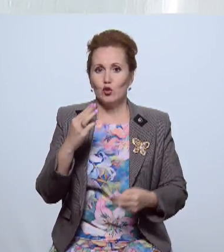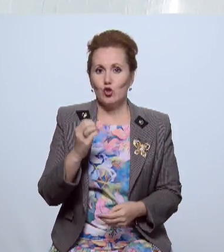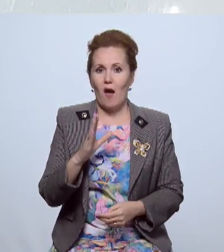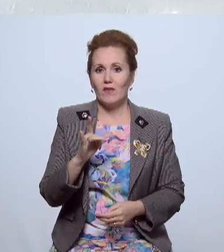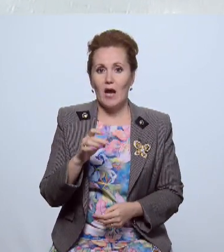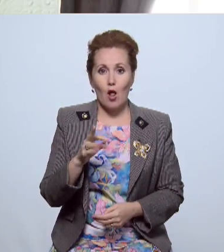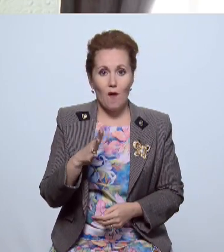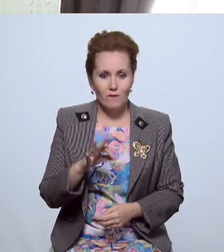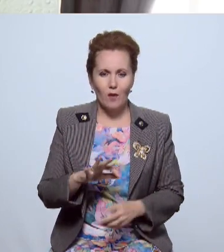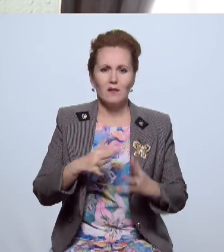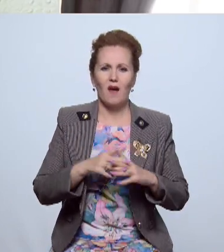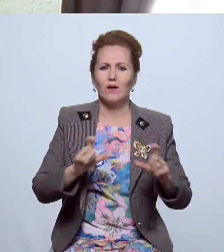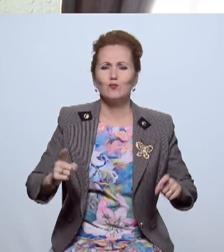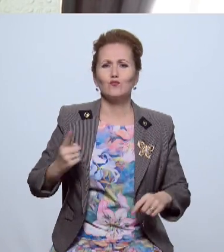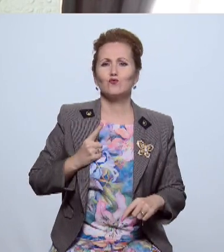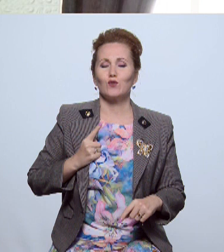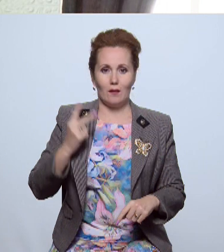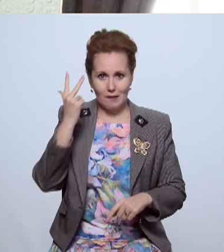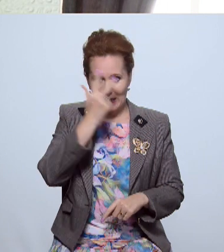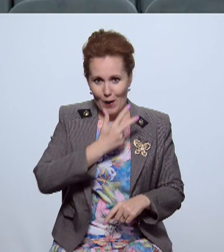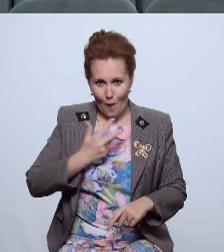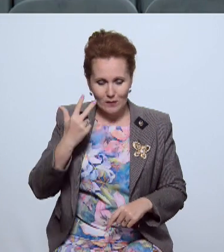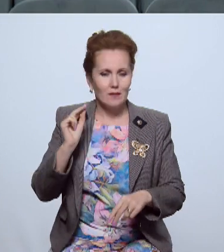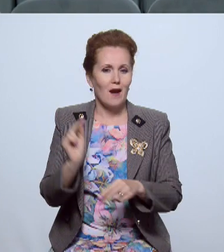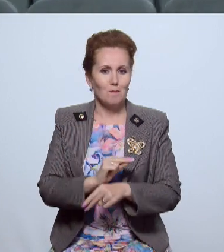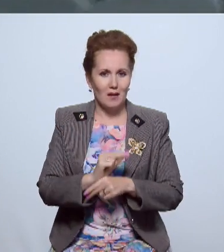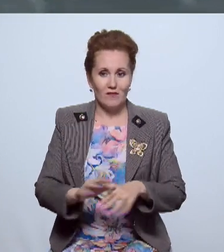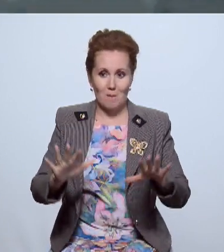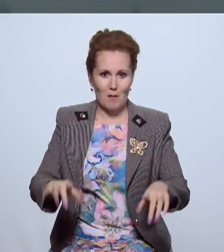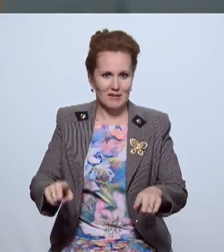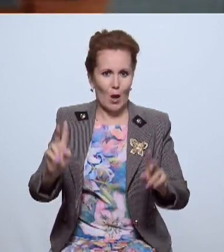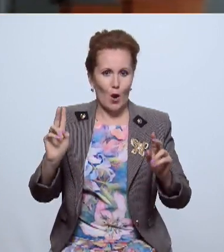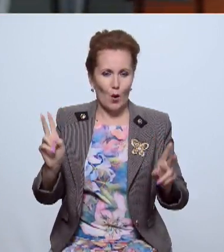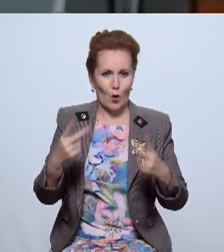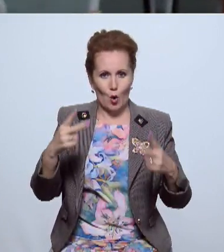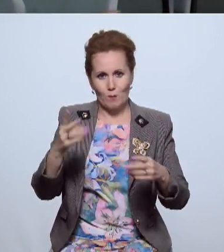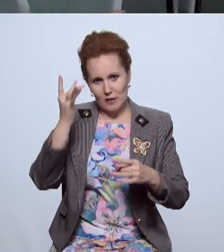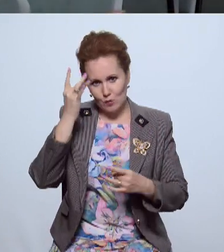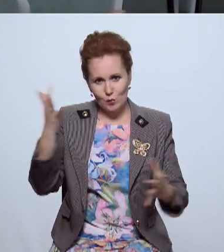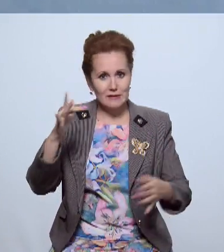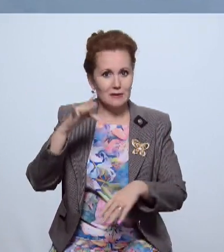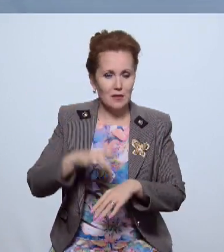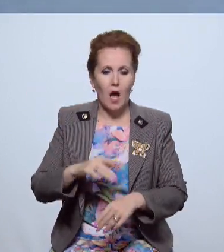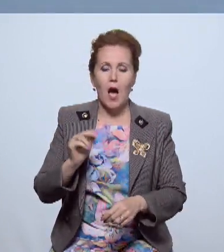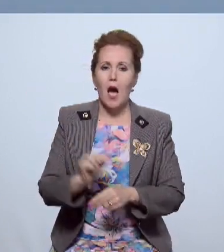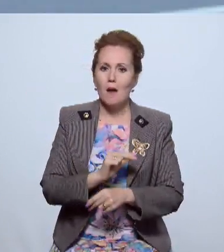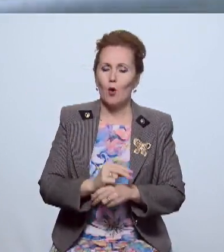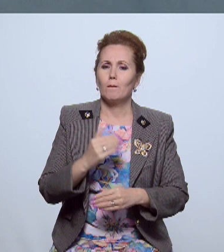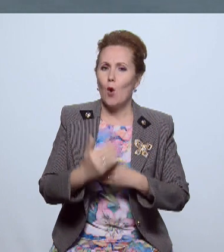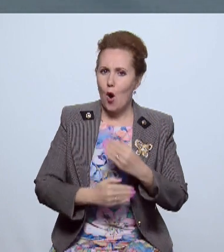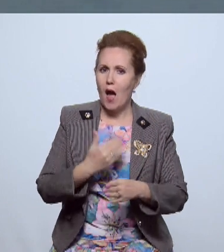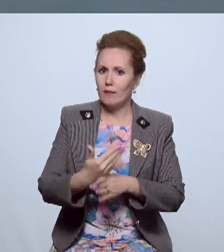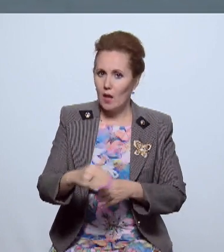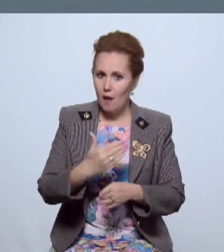перемены. Деревенские их ждали почти 3 года. Ровно столько ремонтировали местный культурный центр. Капремонт проводили поэтапно, поменяли